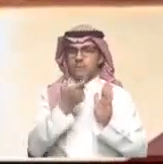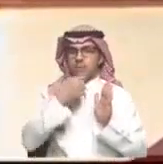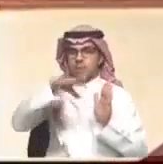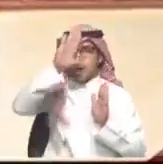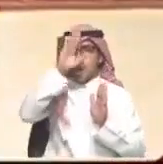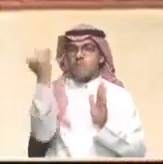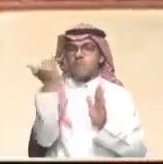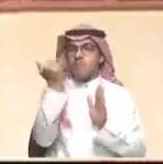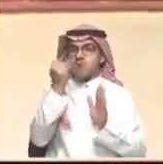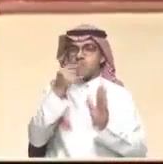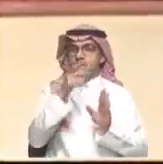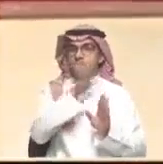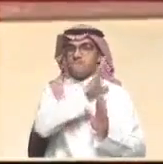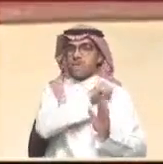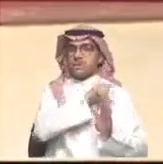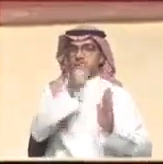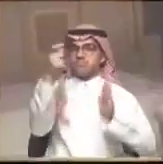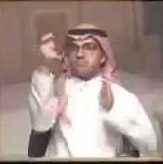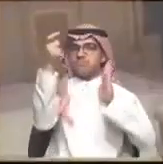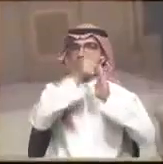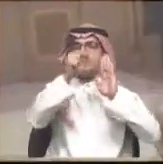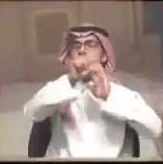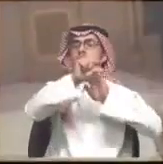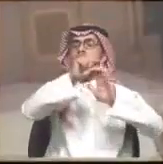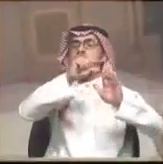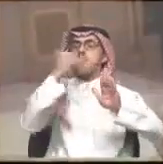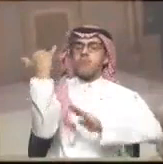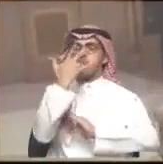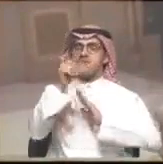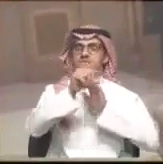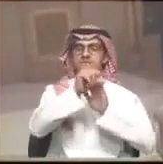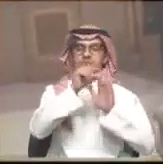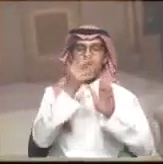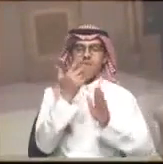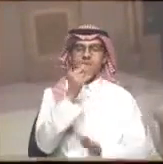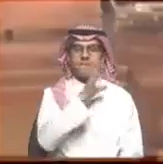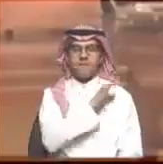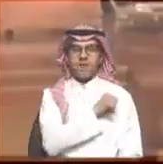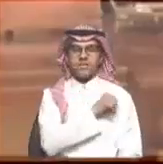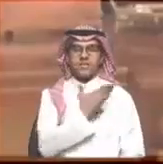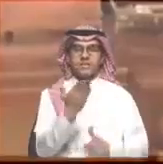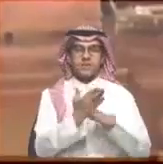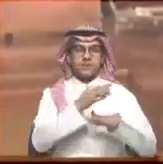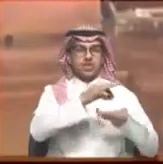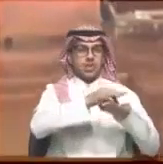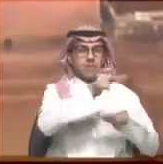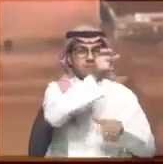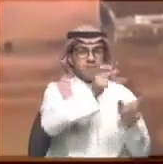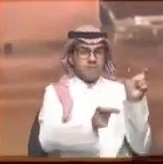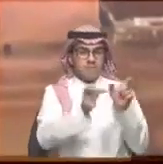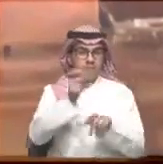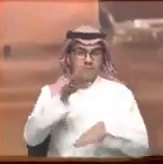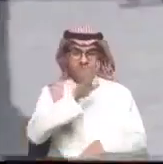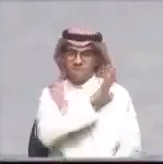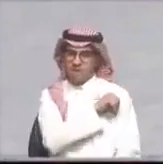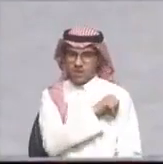29 تلبية لطلب فلسطيني وتعبيرا عن دعم وتأييد السعودية للشعب الفلسطيني